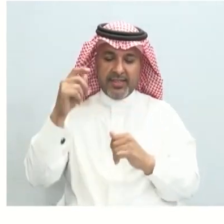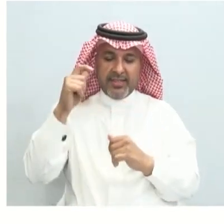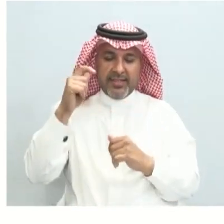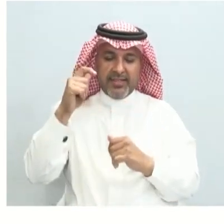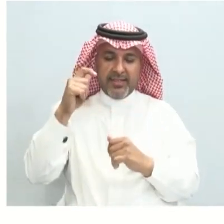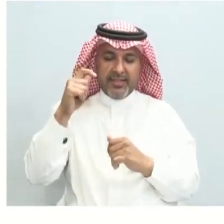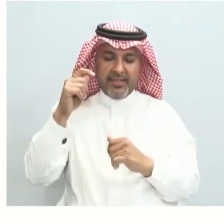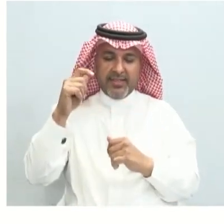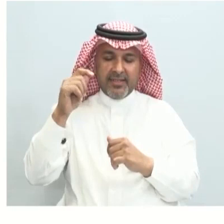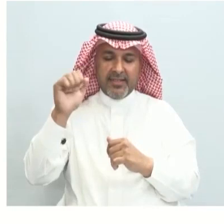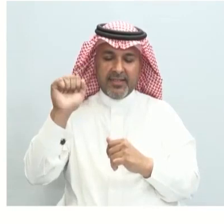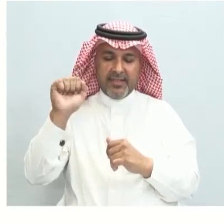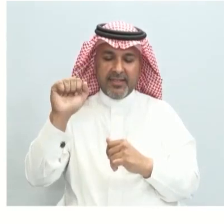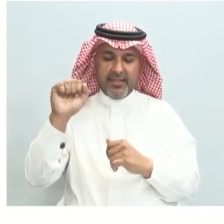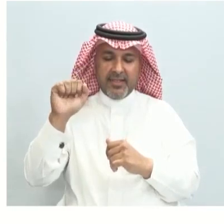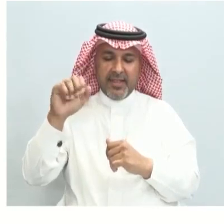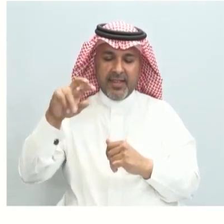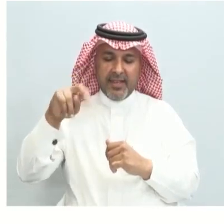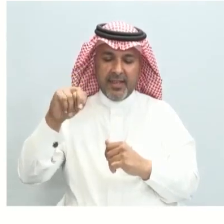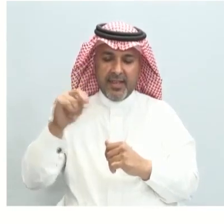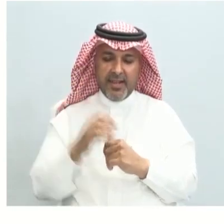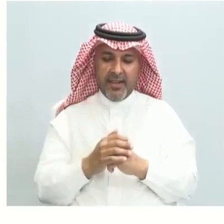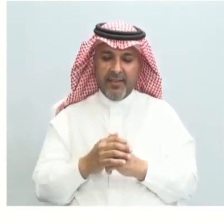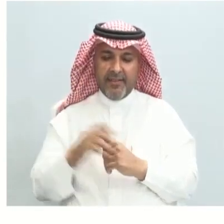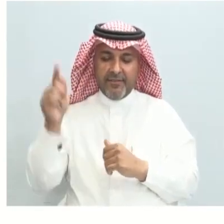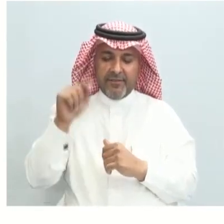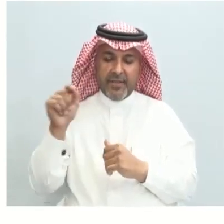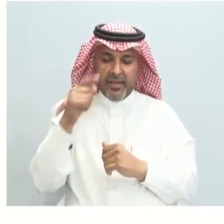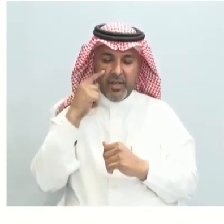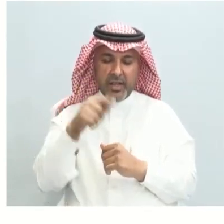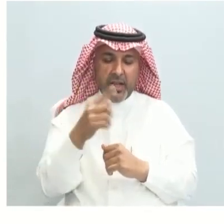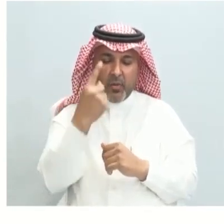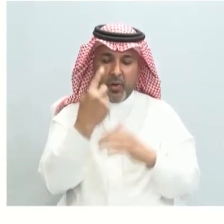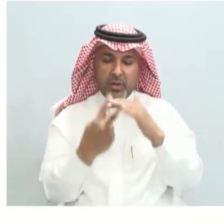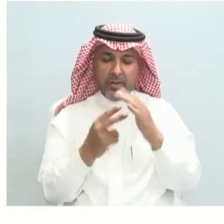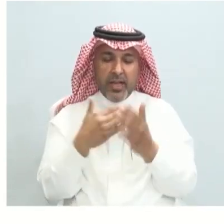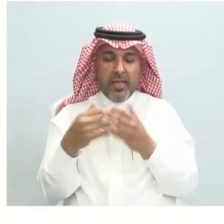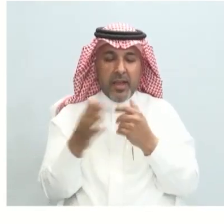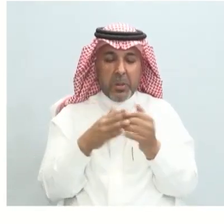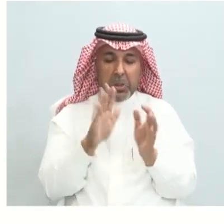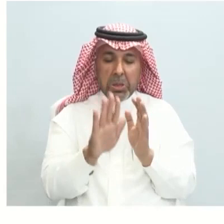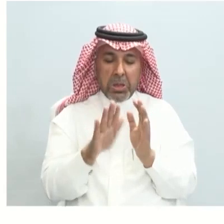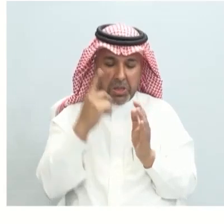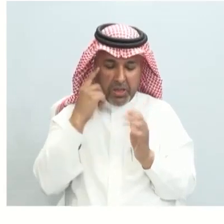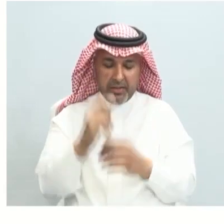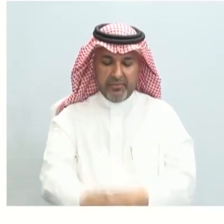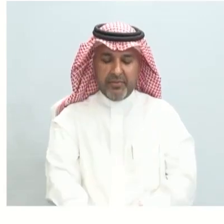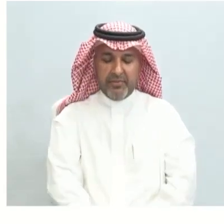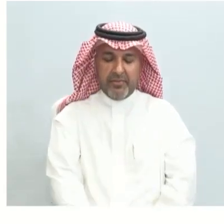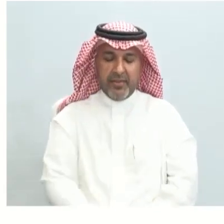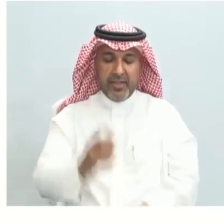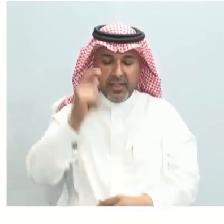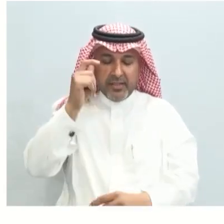يعني بعض الناس ينجر للسعة، فالسعة هنا غير معرفة ها لأن الدالة tan في السعة في الدالة tan